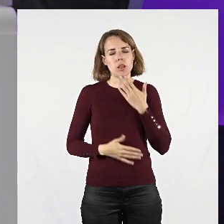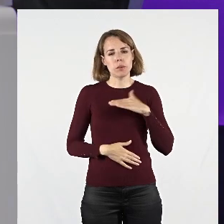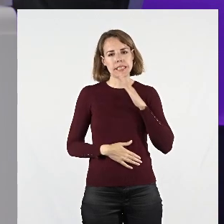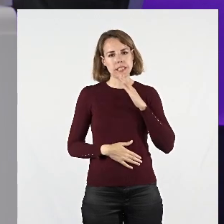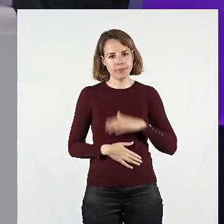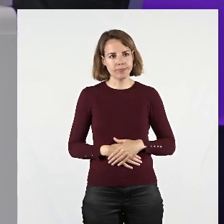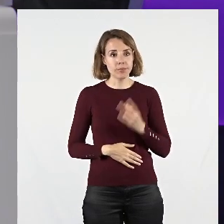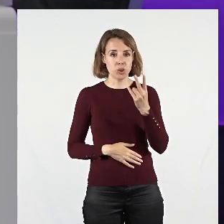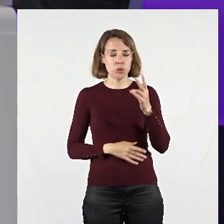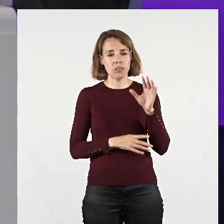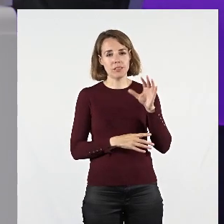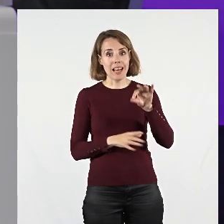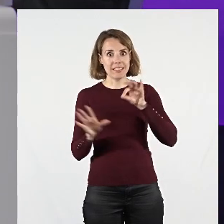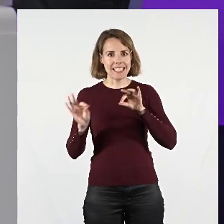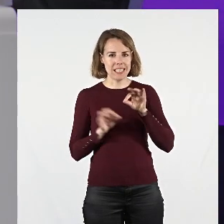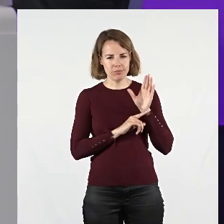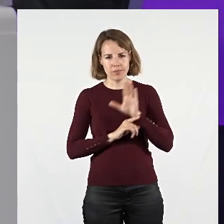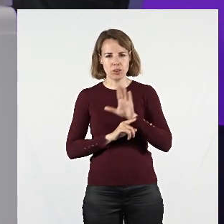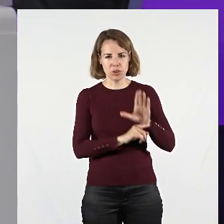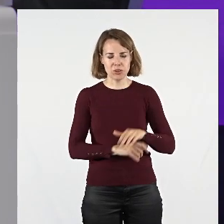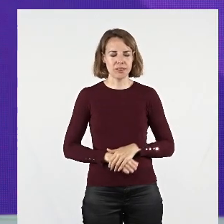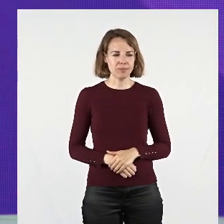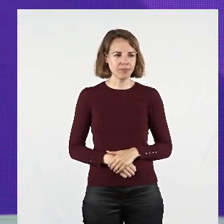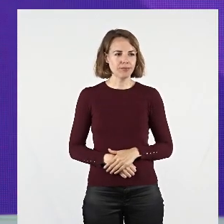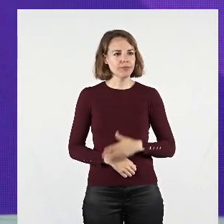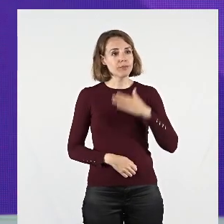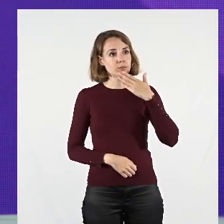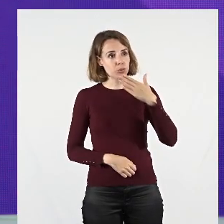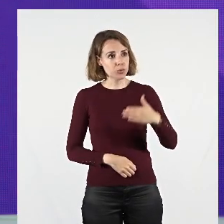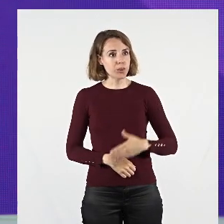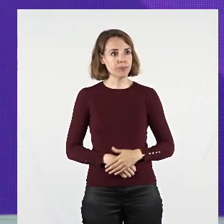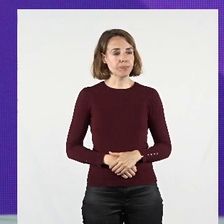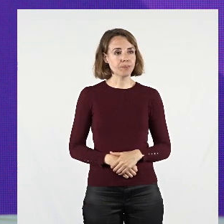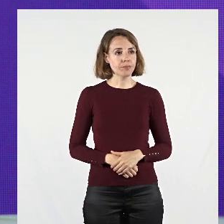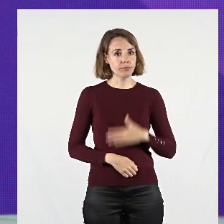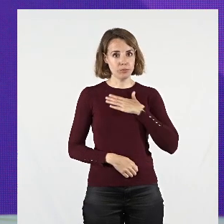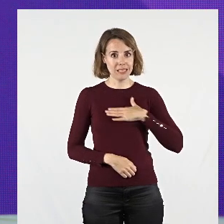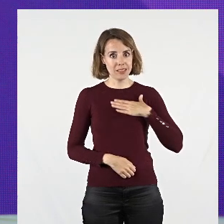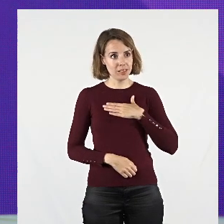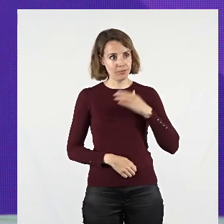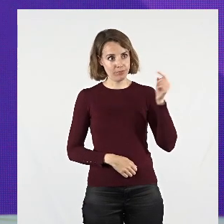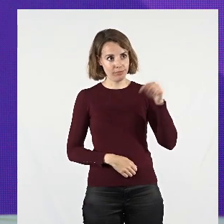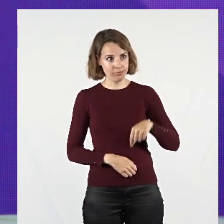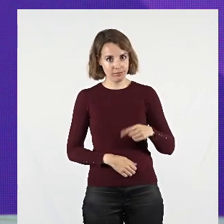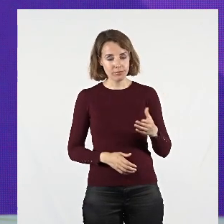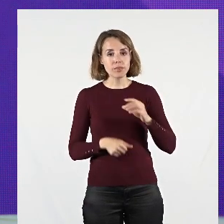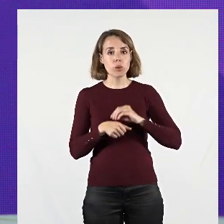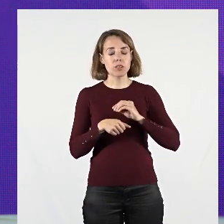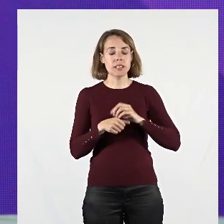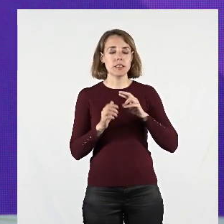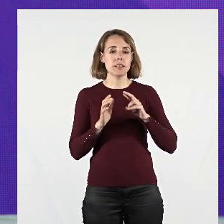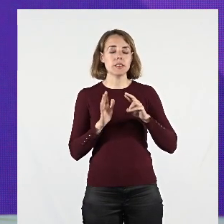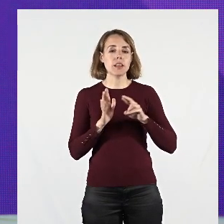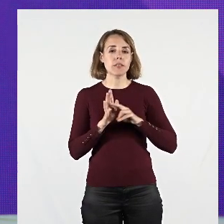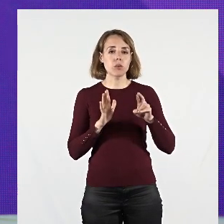je vais vous présenter tout de suite. Avec nous, David Causse, bonjour. C'est un plaisir de vous avoir avec nous, conseiller référendaire au service extraordinaire de